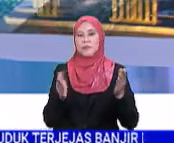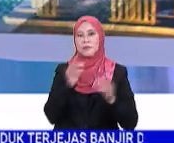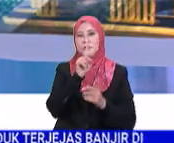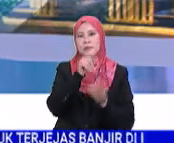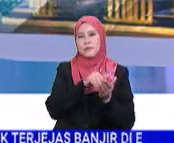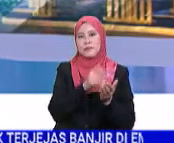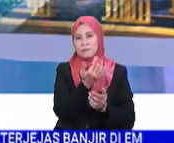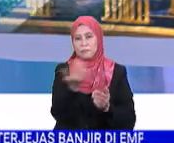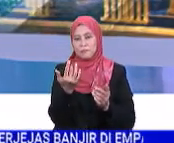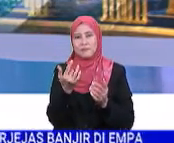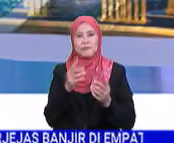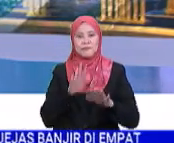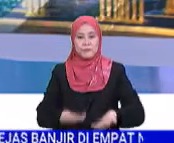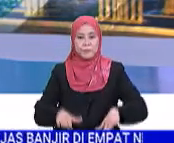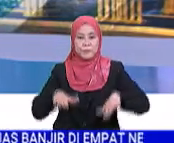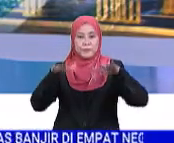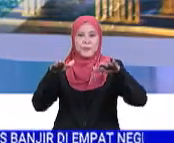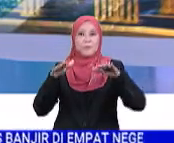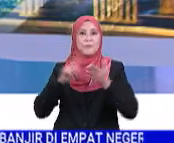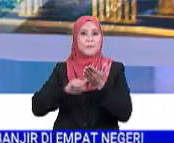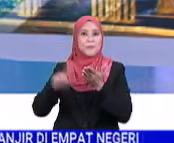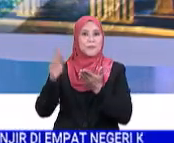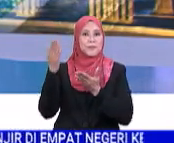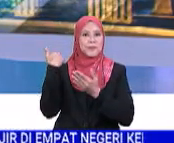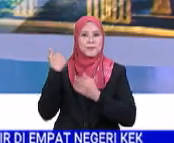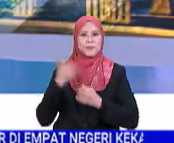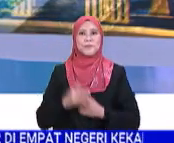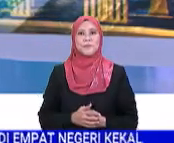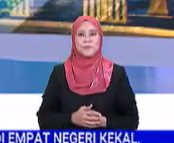penduduk yang terjejas banjir sejak